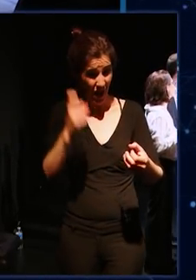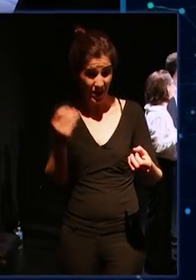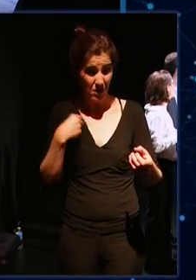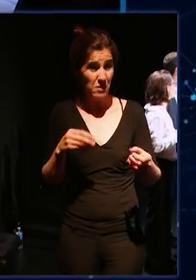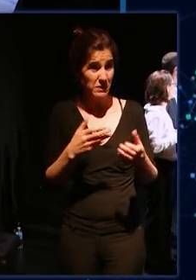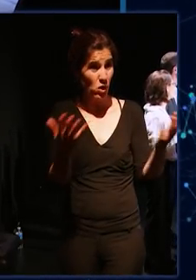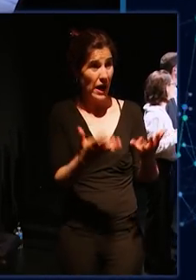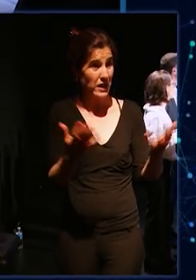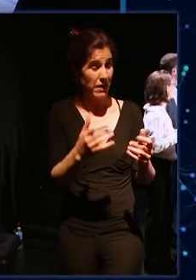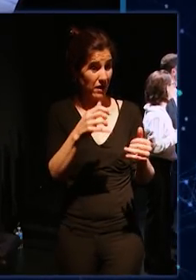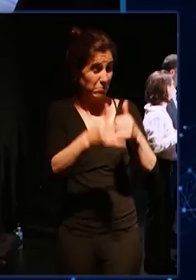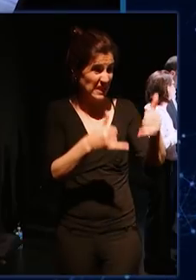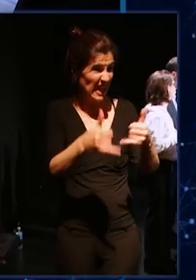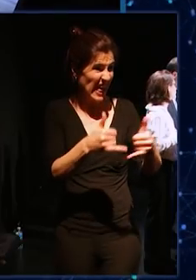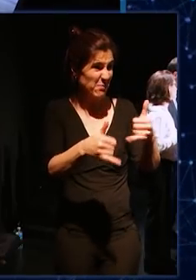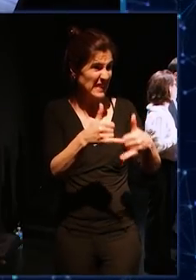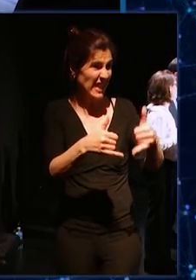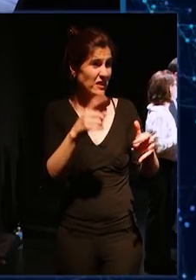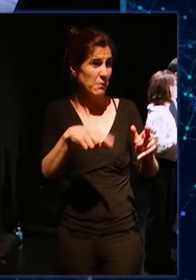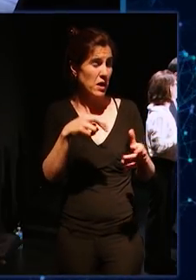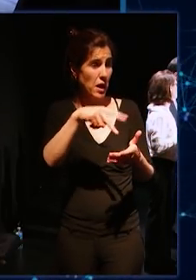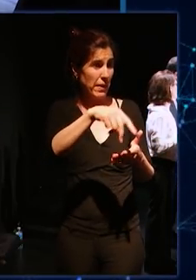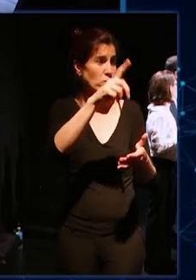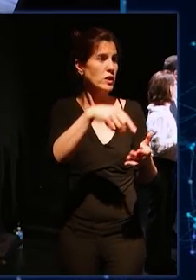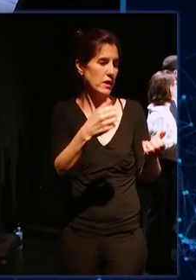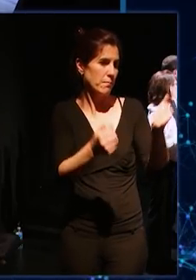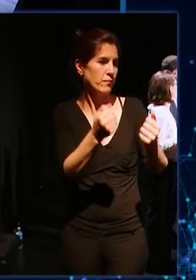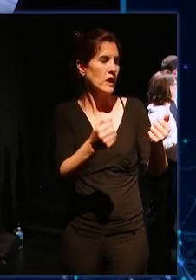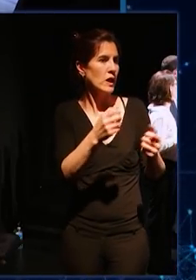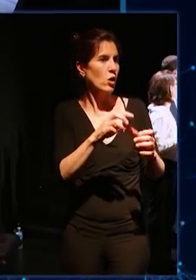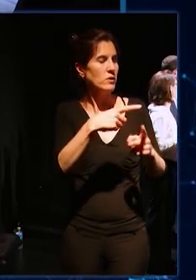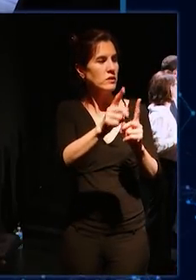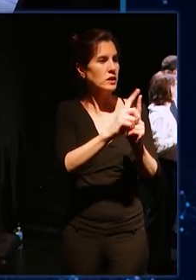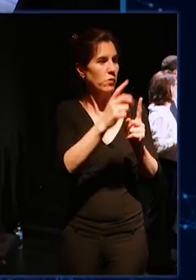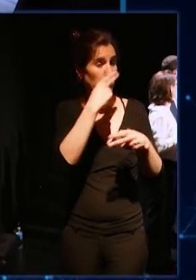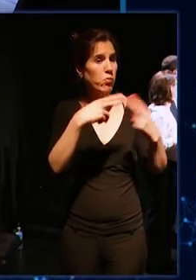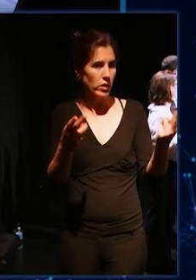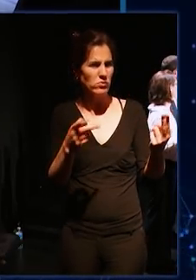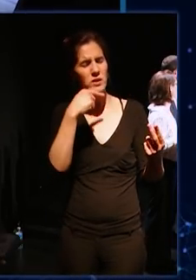també el transport públic. Sent conscients de que Cardedeu té una necessitat interurbana amb